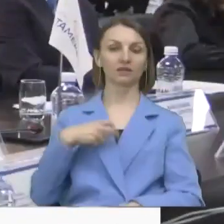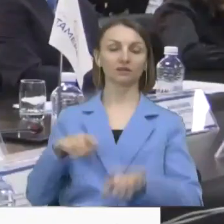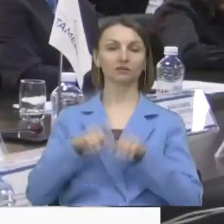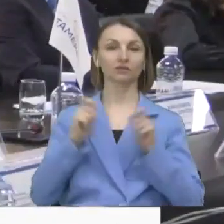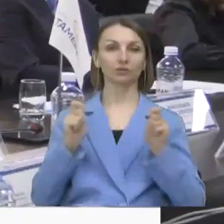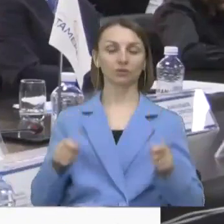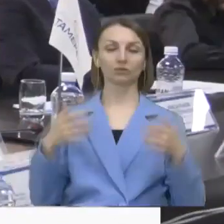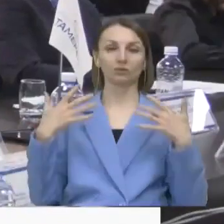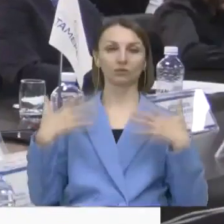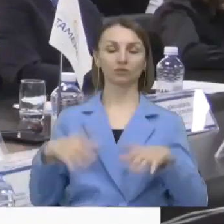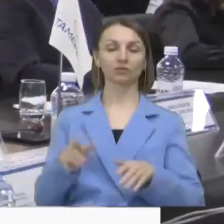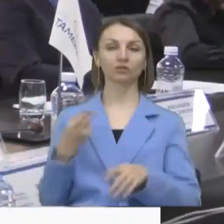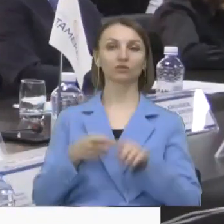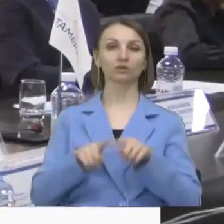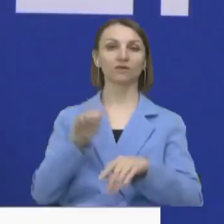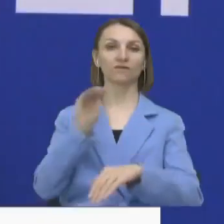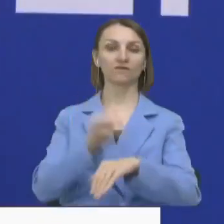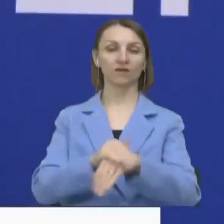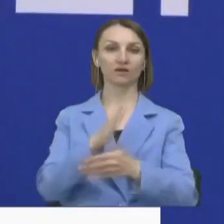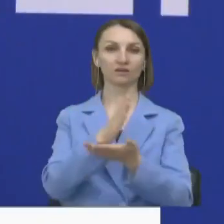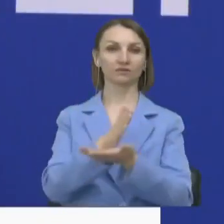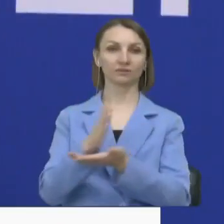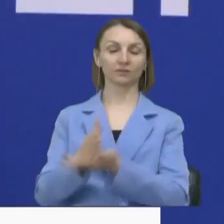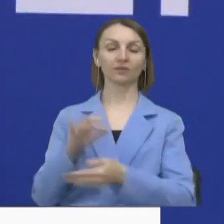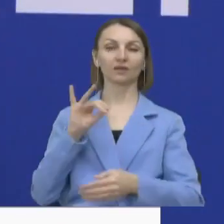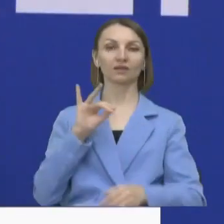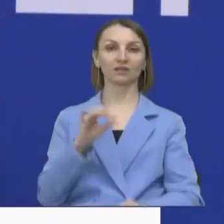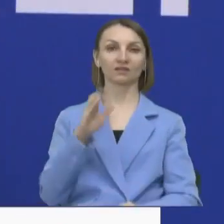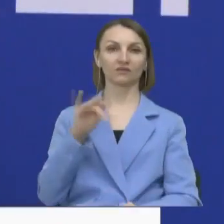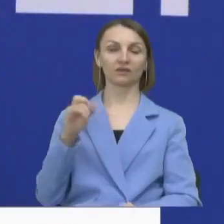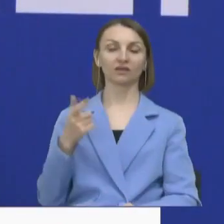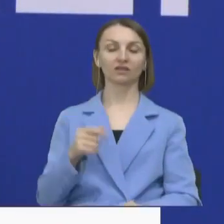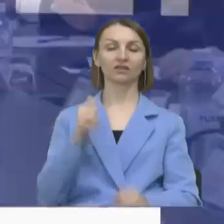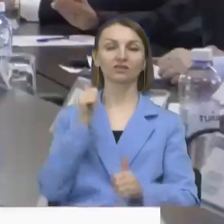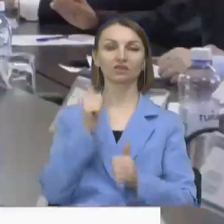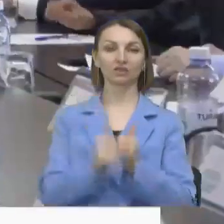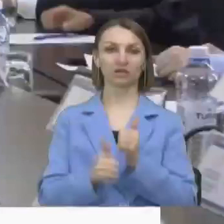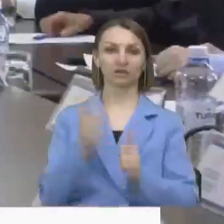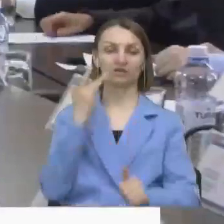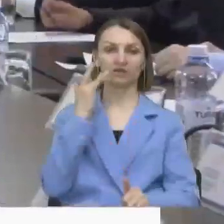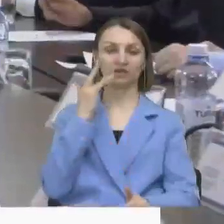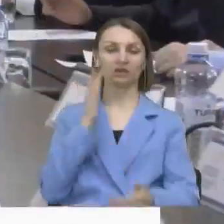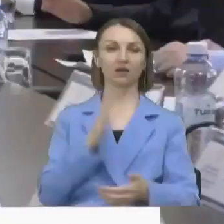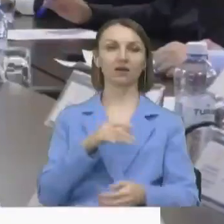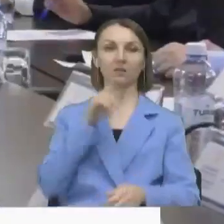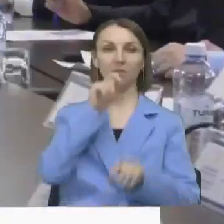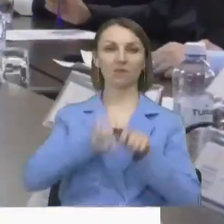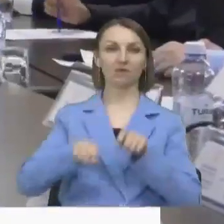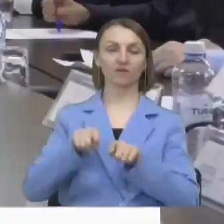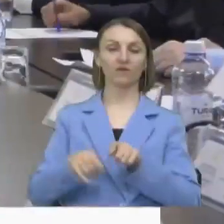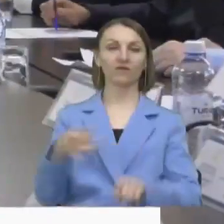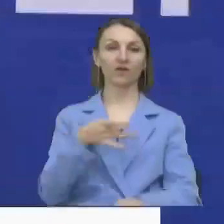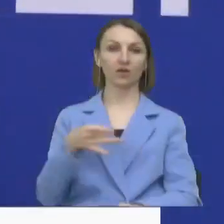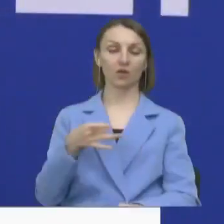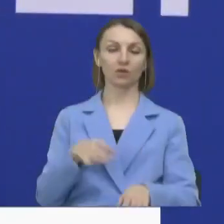основе уже выявленных фактов коррупции. Также обозначены сферы, где она чаще всего проявляется. В регионе их